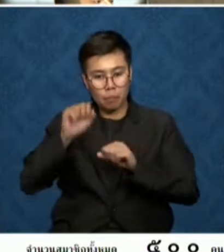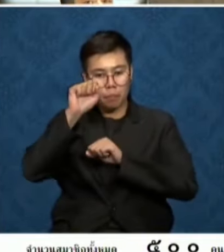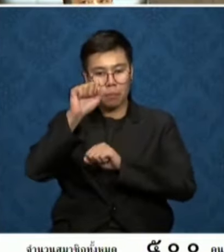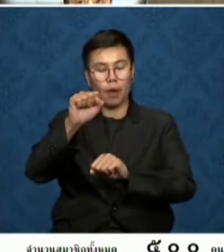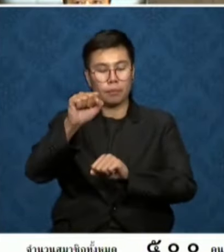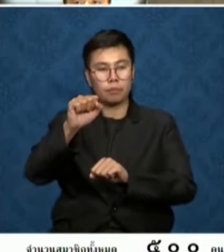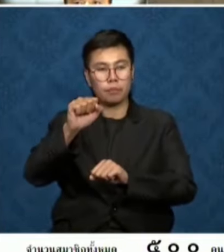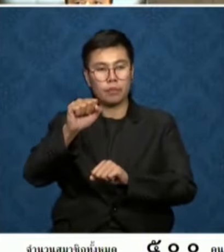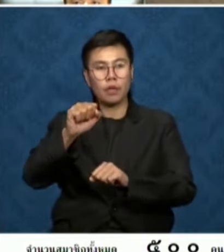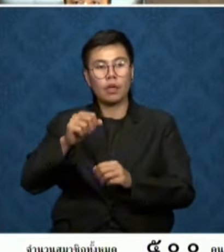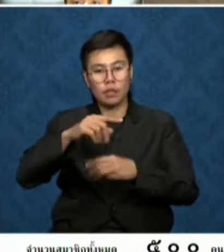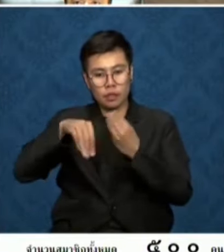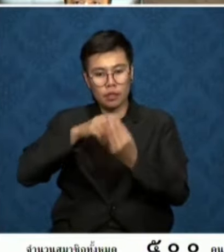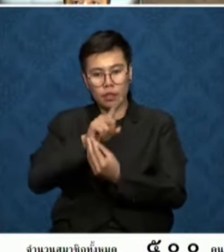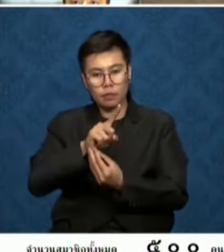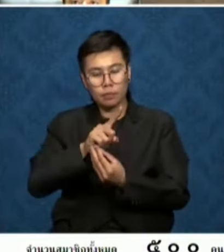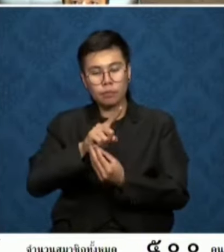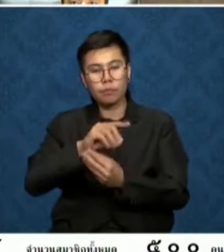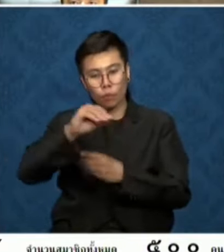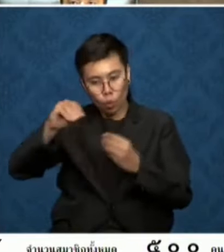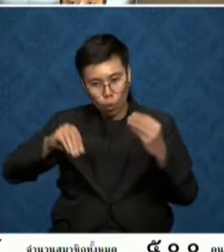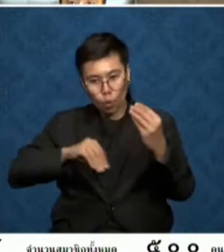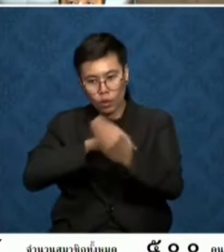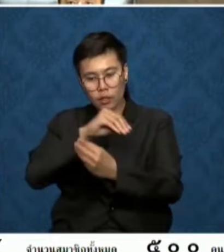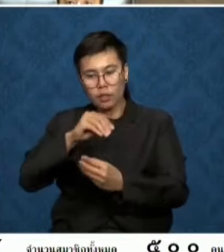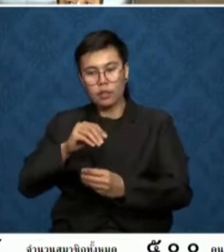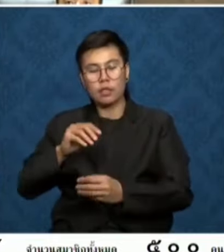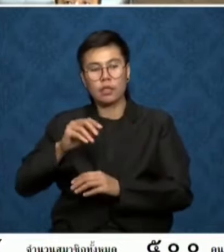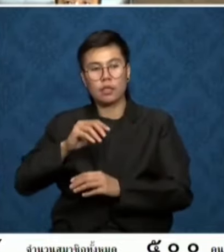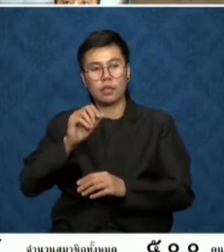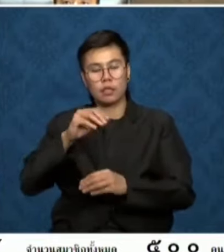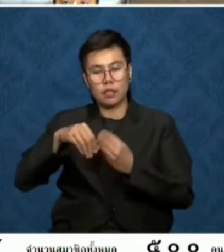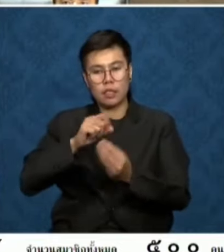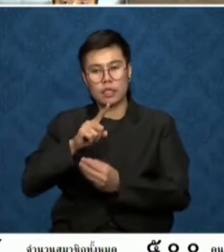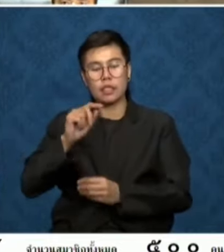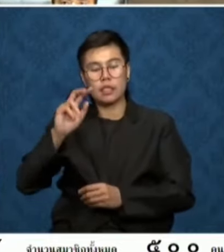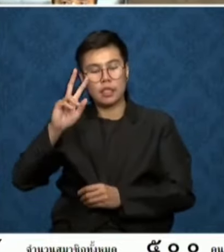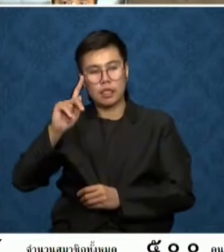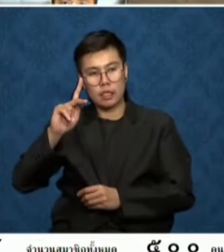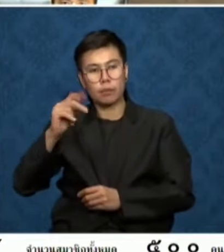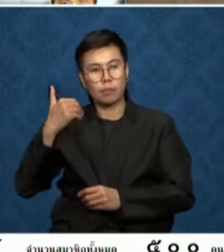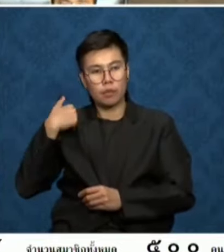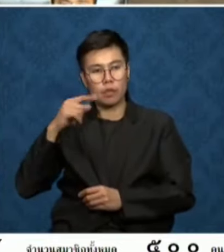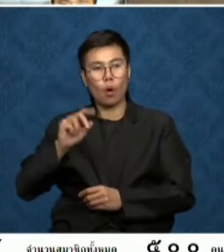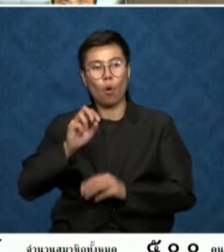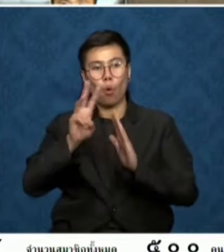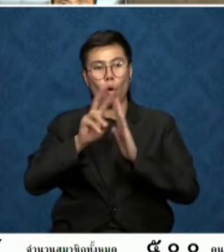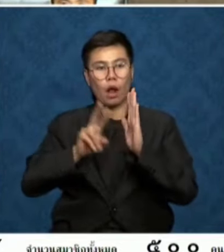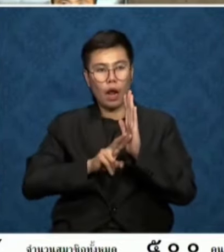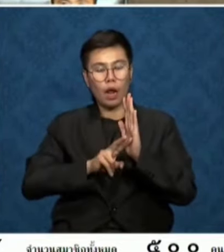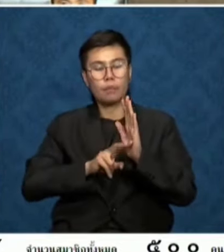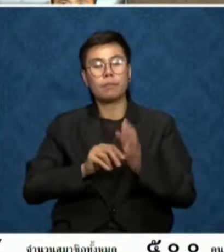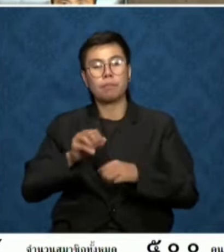เศรษฐกิจชีวภาพเศรษฐกิจหมุนเวียนเศรษฐกิจสีเขียวหรือ BCG Model เป็นหนึ่งในวาระแห่งชาติตั้